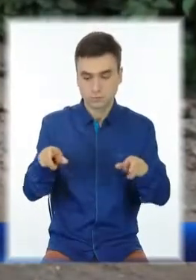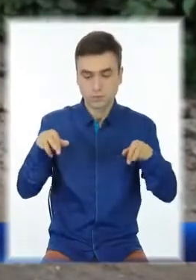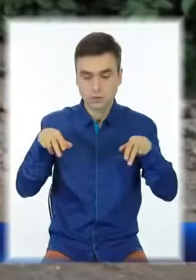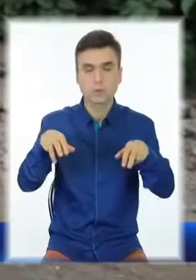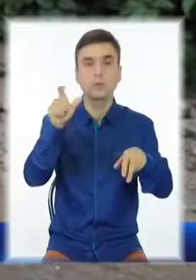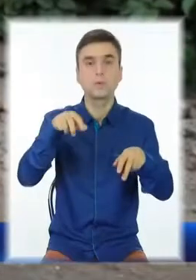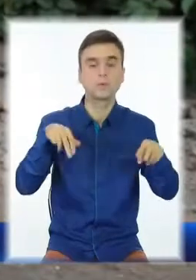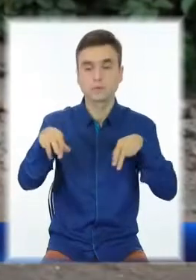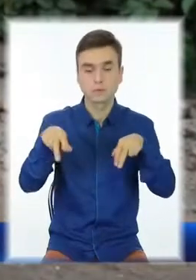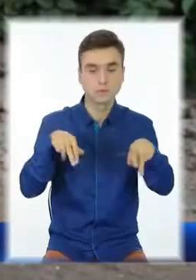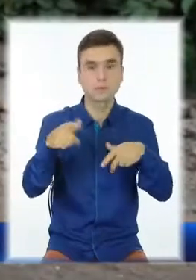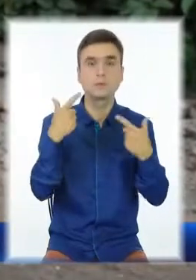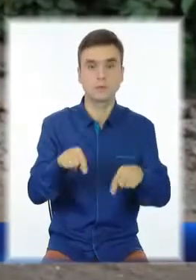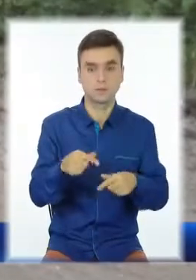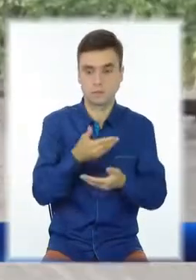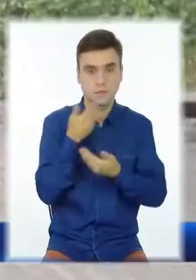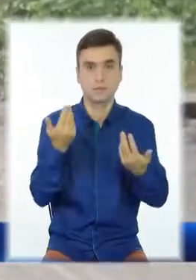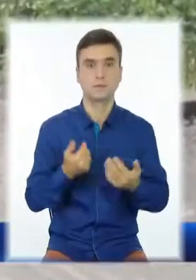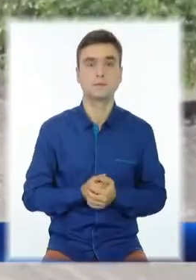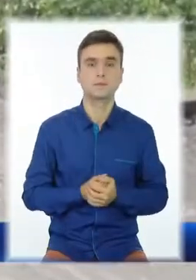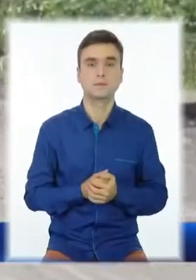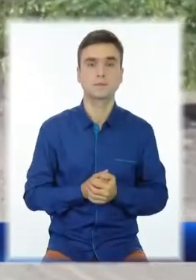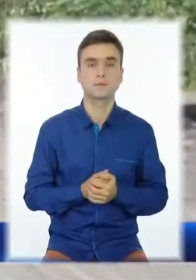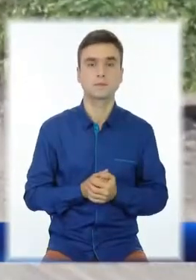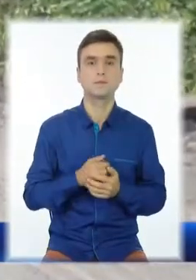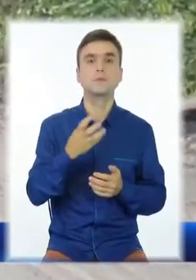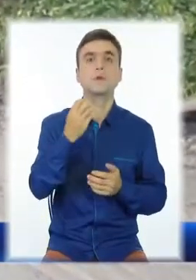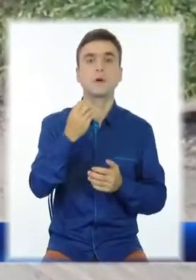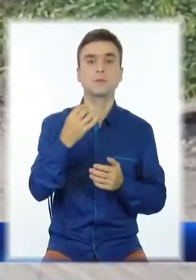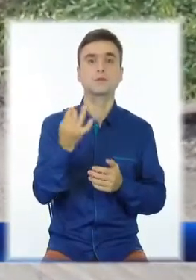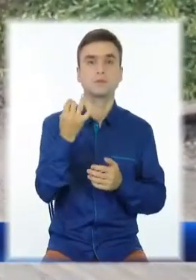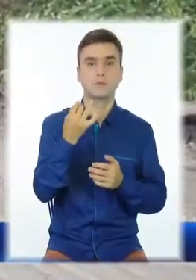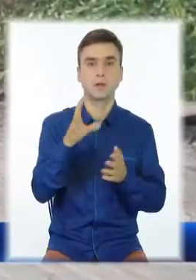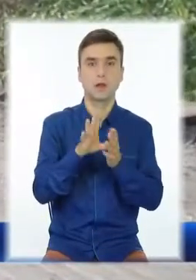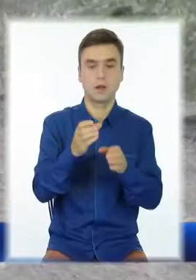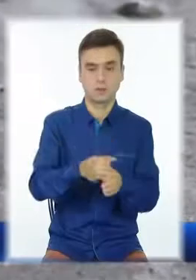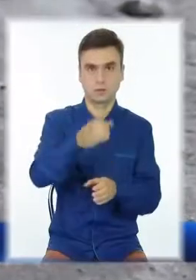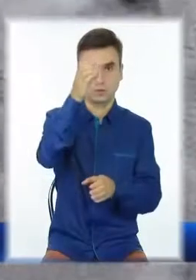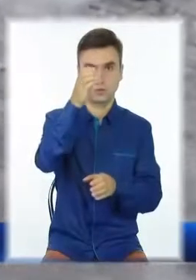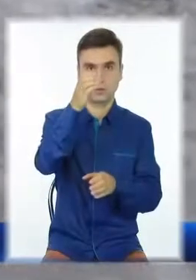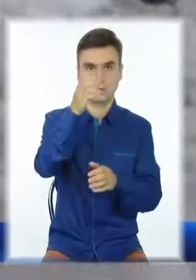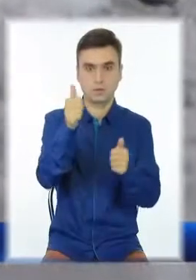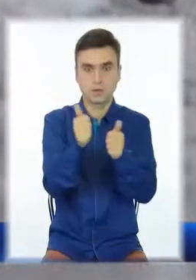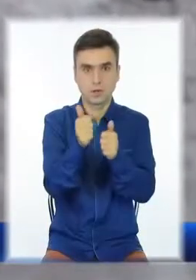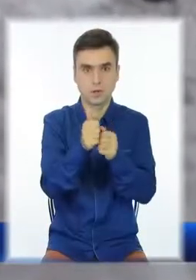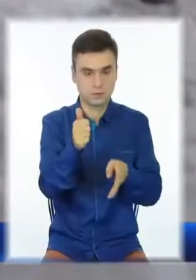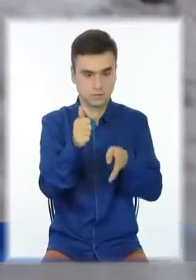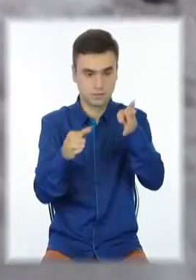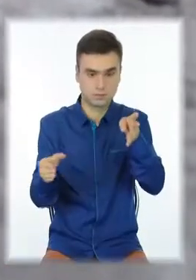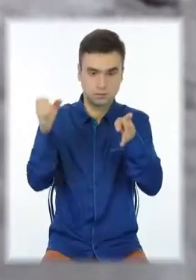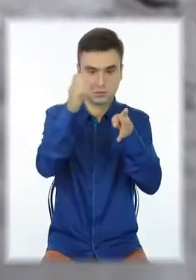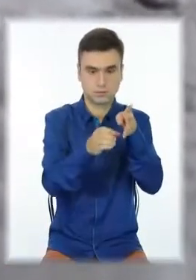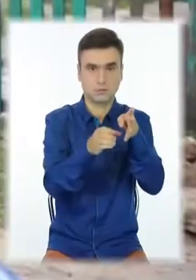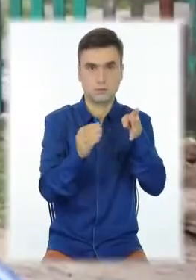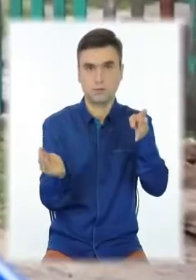люди? От, добре, от де? Окреме питання – електричні стовпи впритул до будинків та парканів. Люди на це не